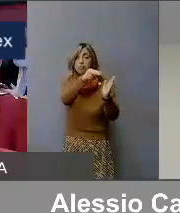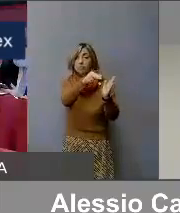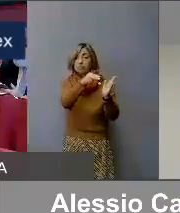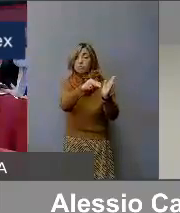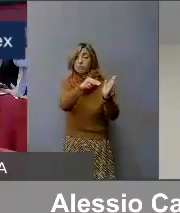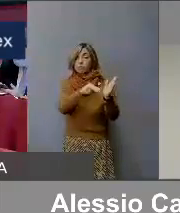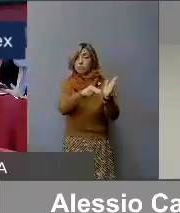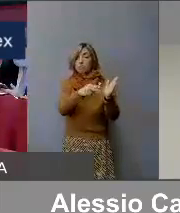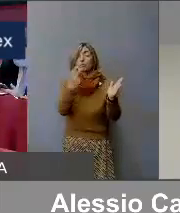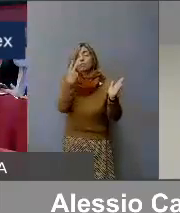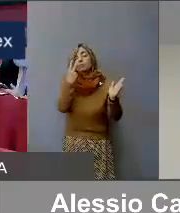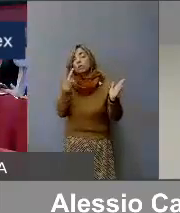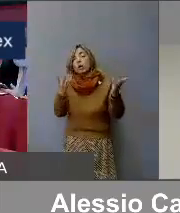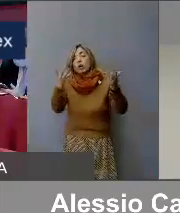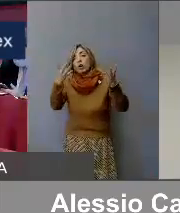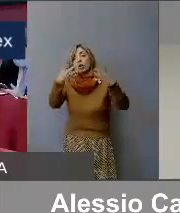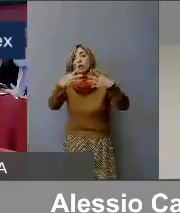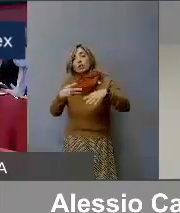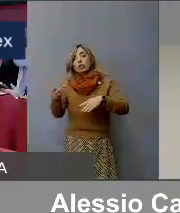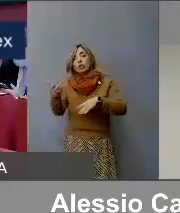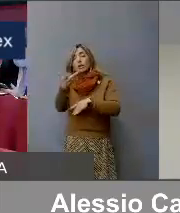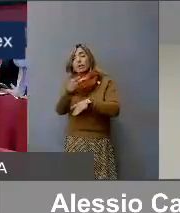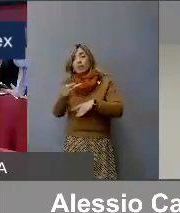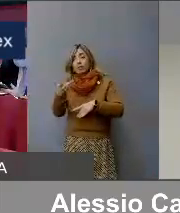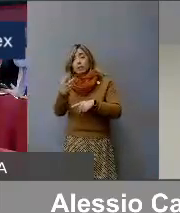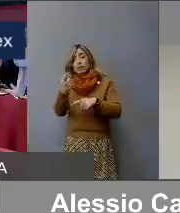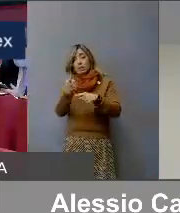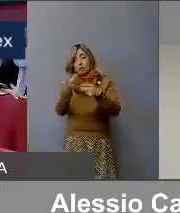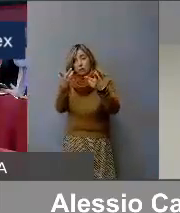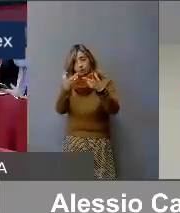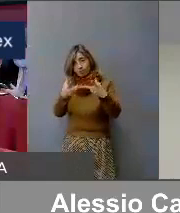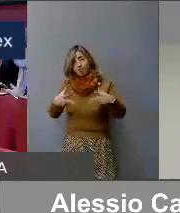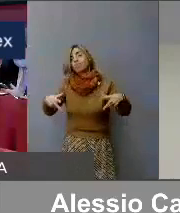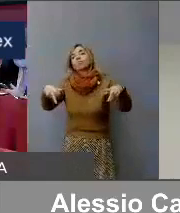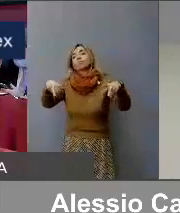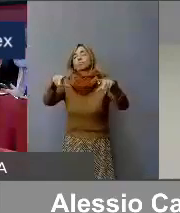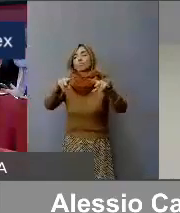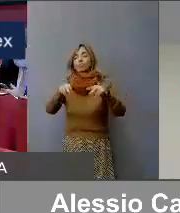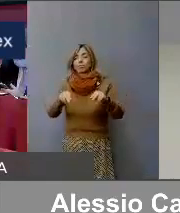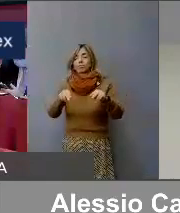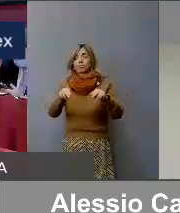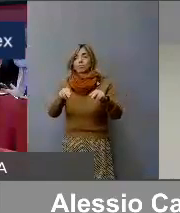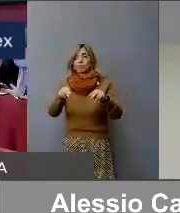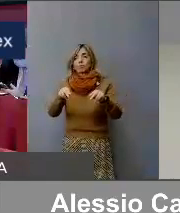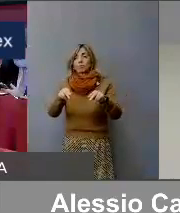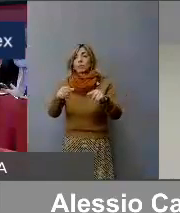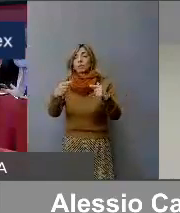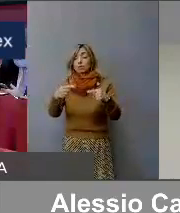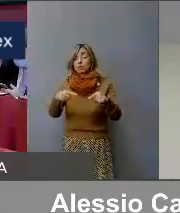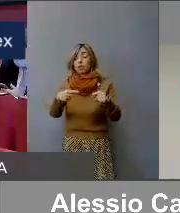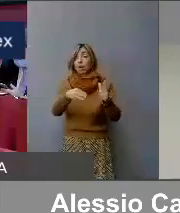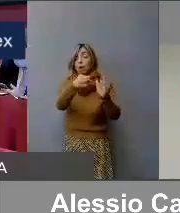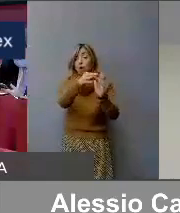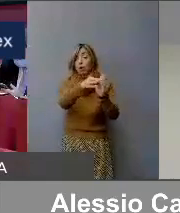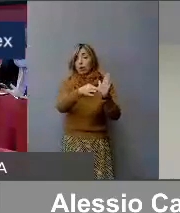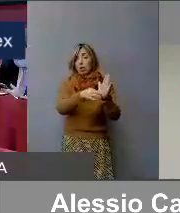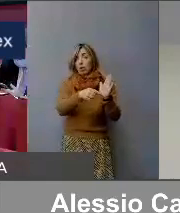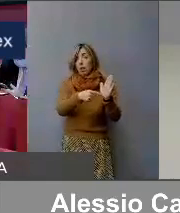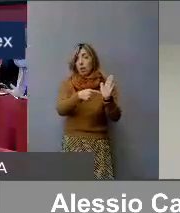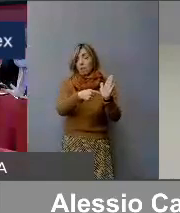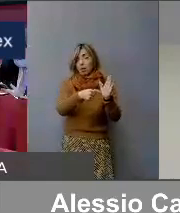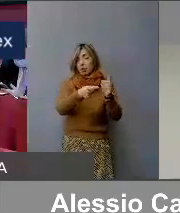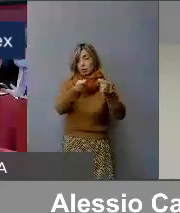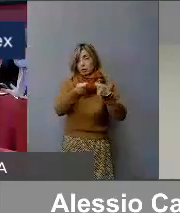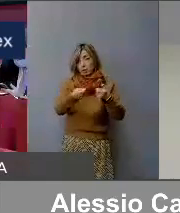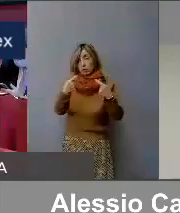va rivista nei termini delle vecchie e nuove povertà che è un po lo stimolo di questo regolamento che ci richiama questo aspetto e